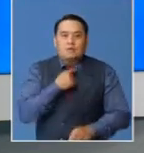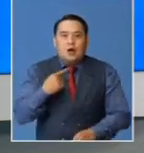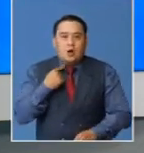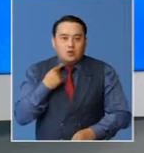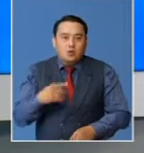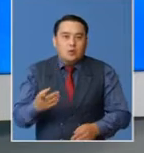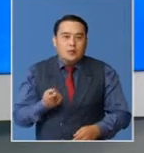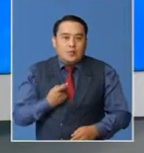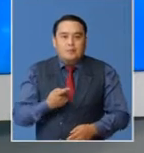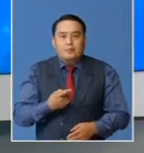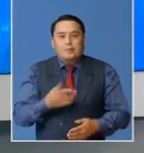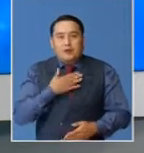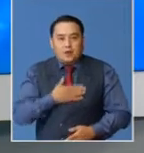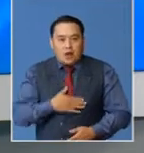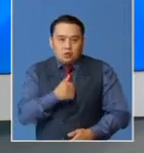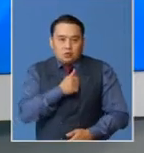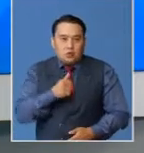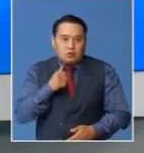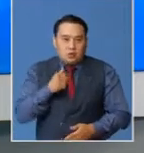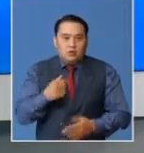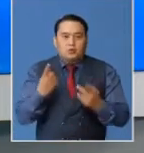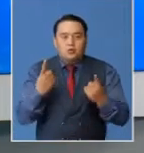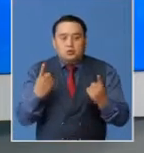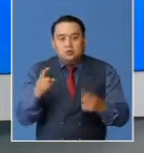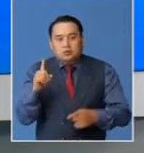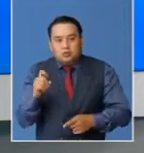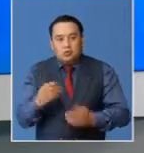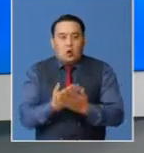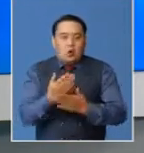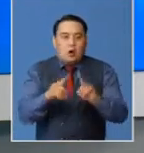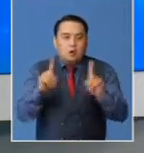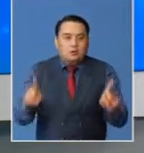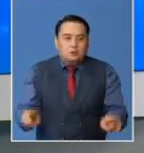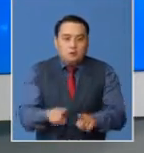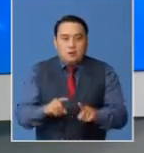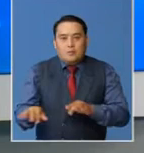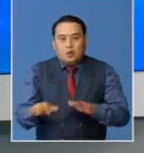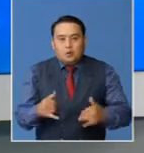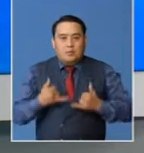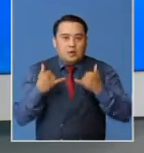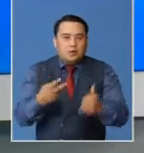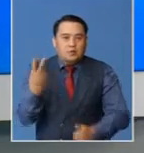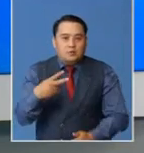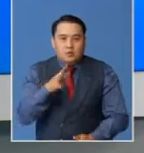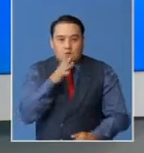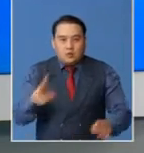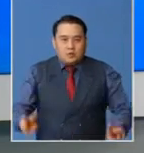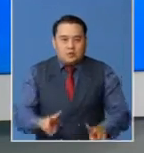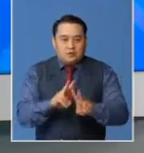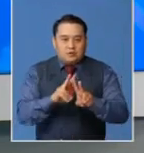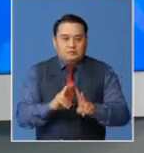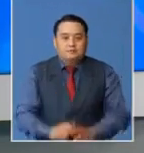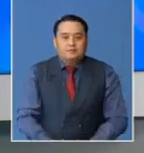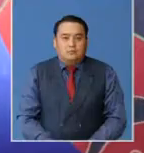Талдыкургана ждет приятный сюрприз – более 100 картин казахстанских художников. Отметим, мероприятия приурочены к 20-летию